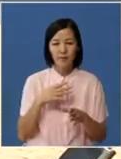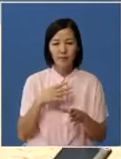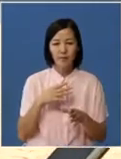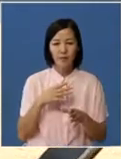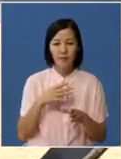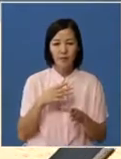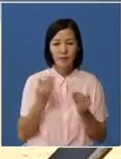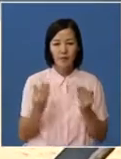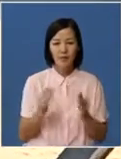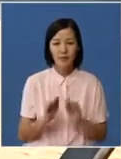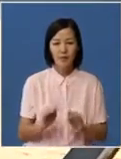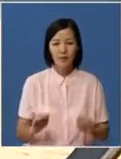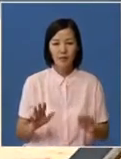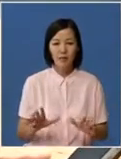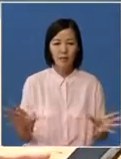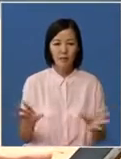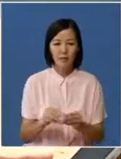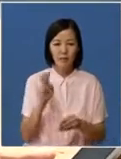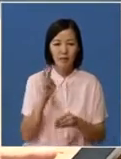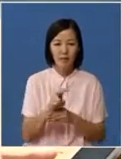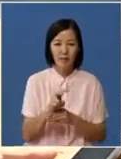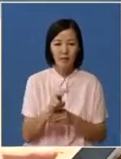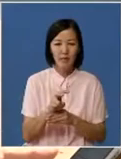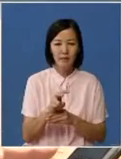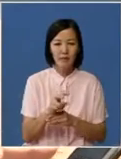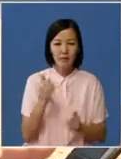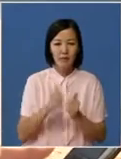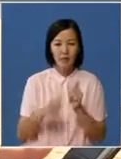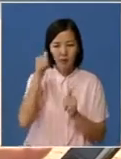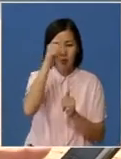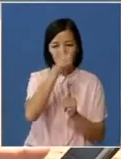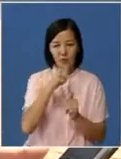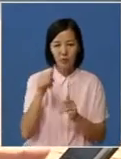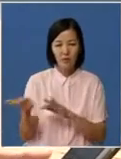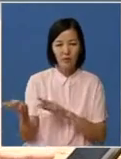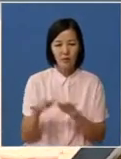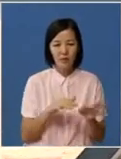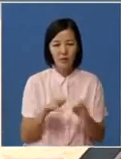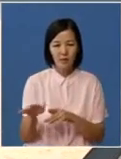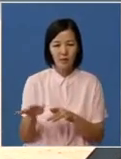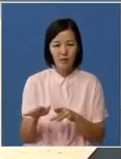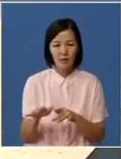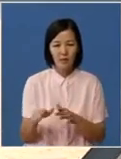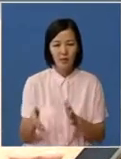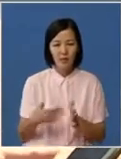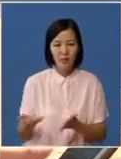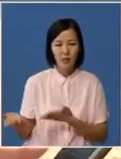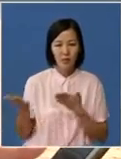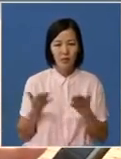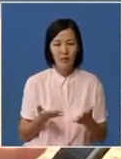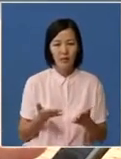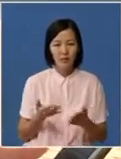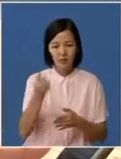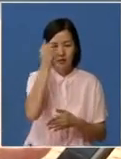жатырмын. Немерелеріммен бірге келдім. Өзімнің екі баламен бірге келдім. Жылда осындай акция осы жерге шақырады. Рахмет осы